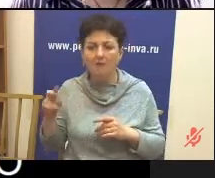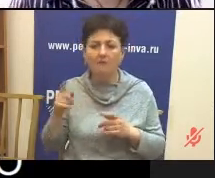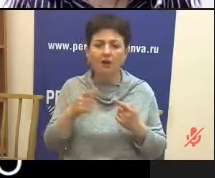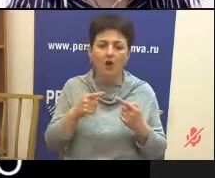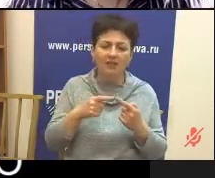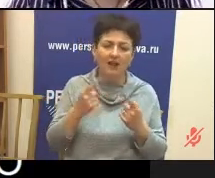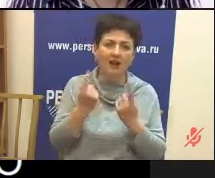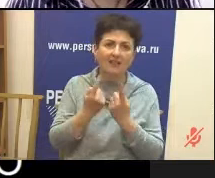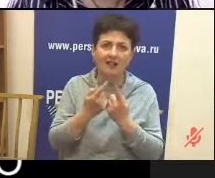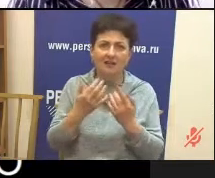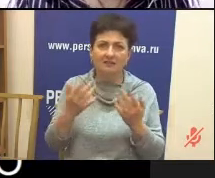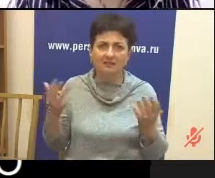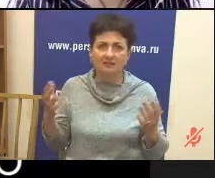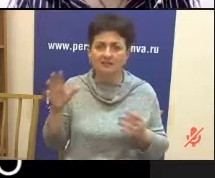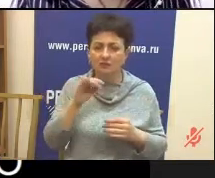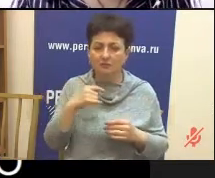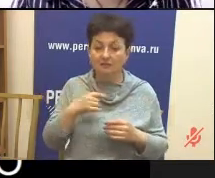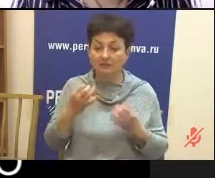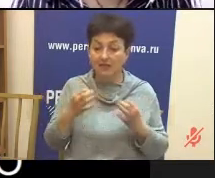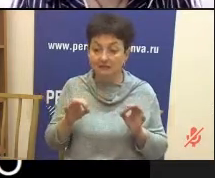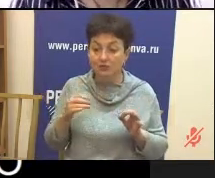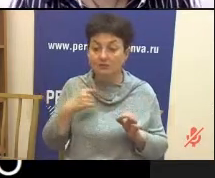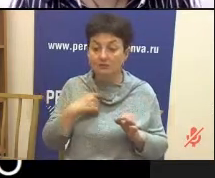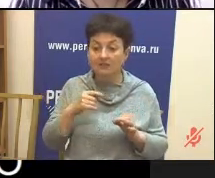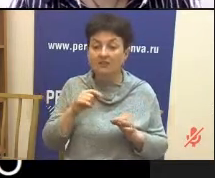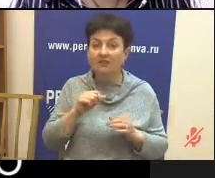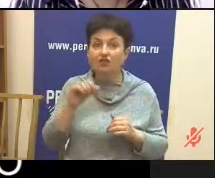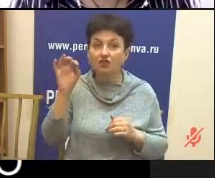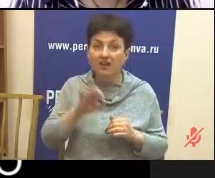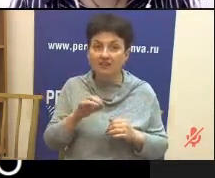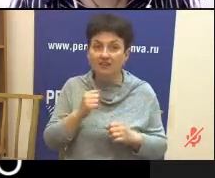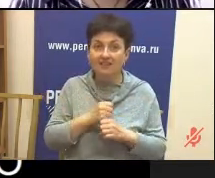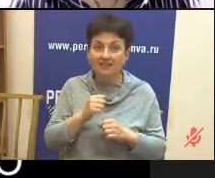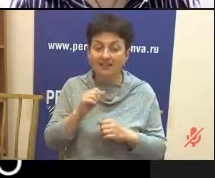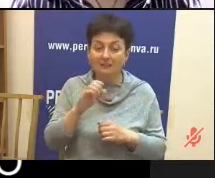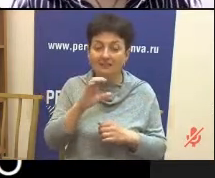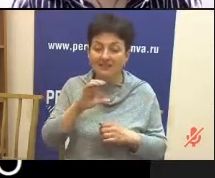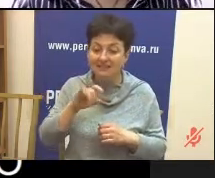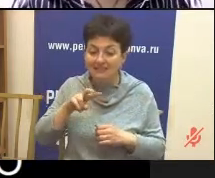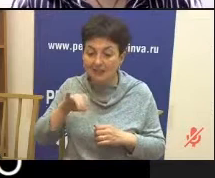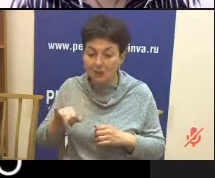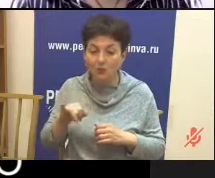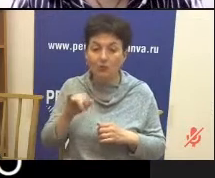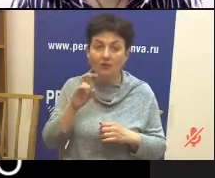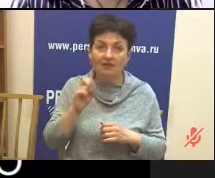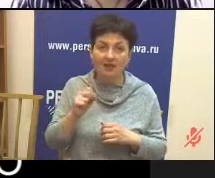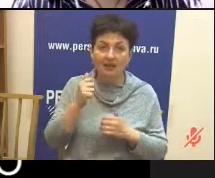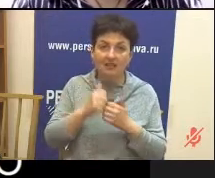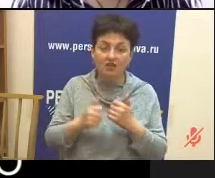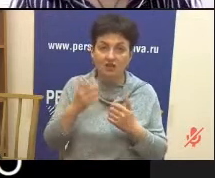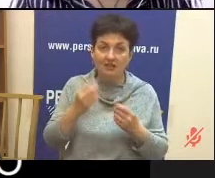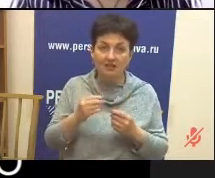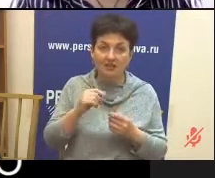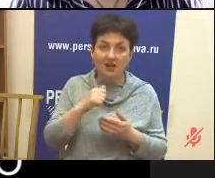Facebook, Instagram, ВКонтакте, Одноклассники и все прочие, которые нам доступны. Но мы, в частности, всегда делаем